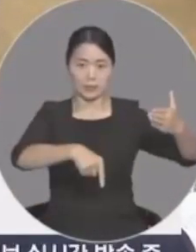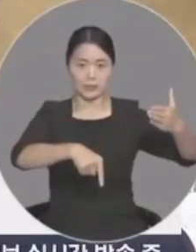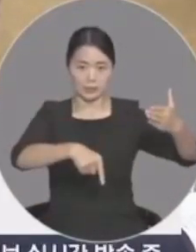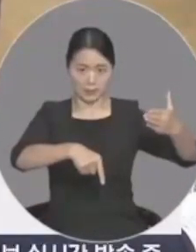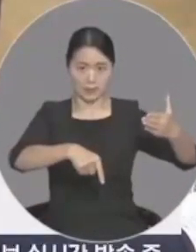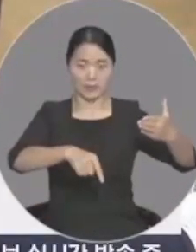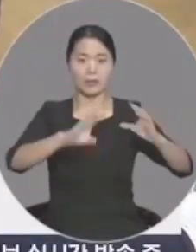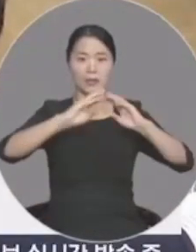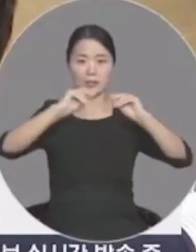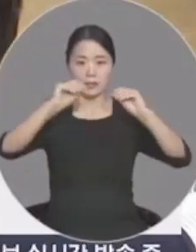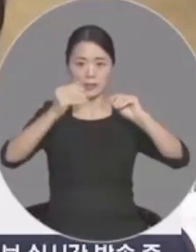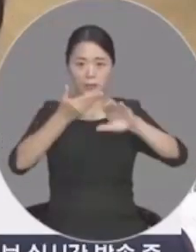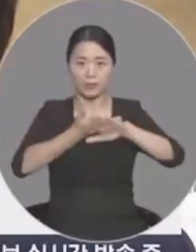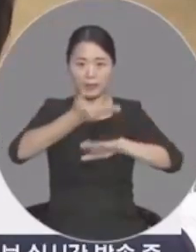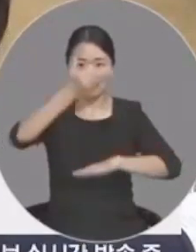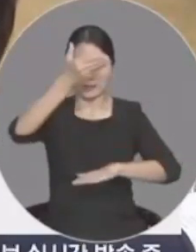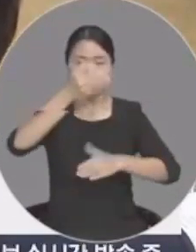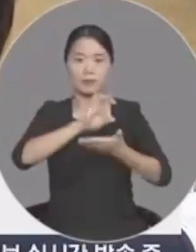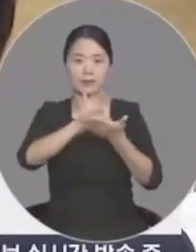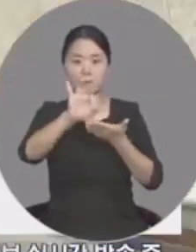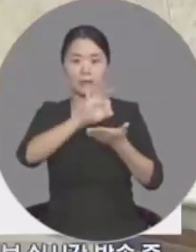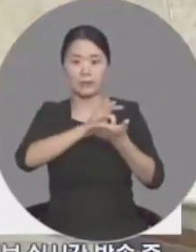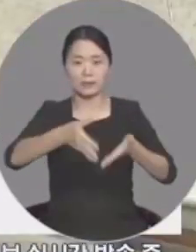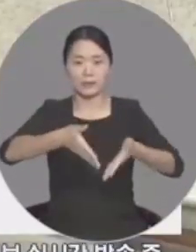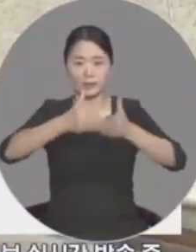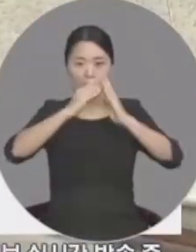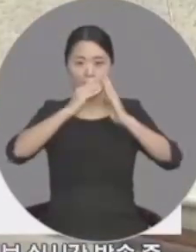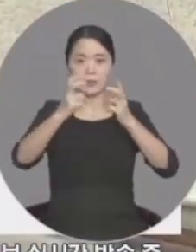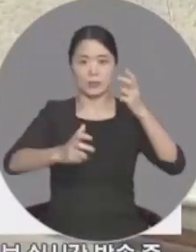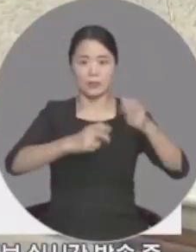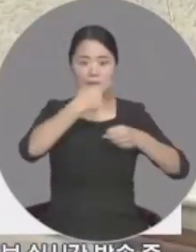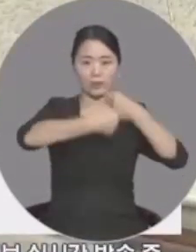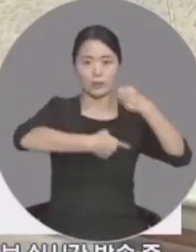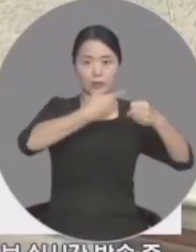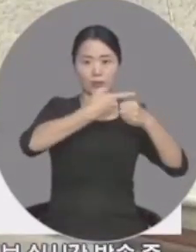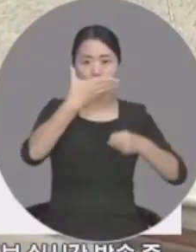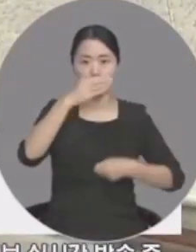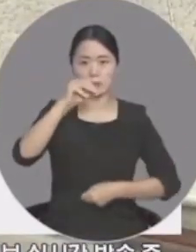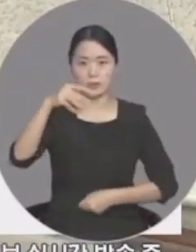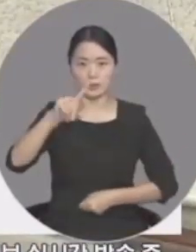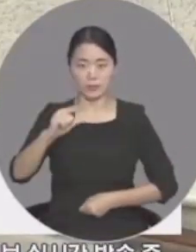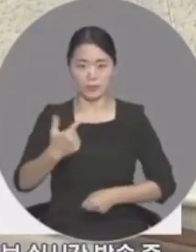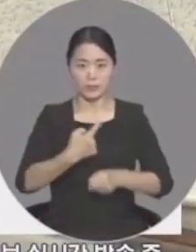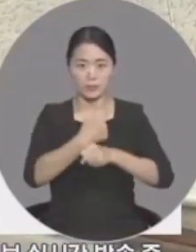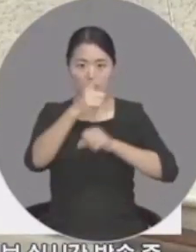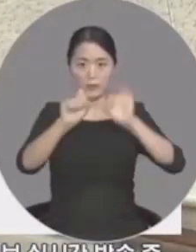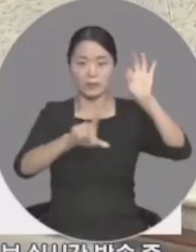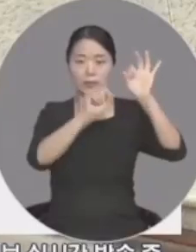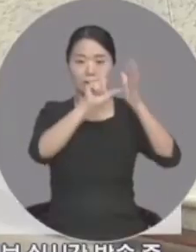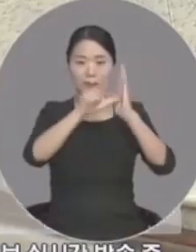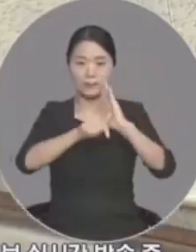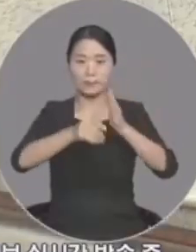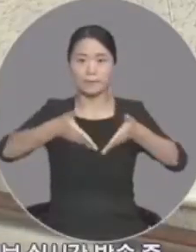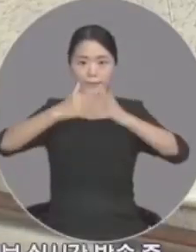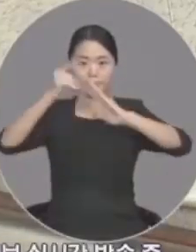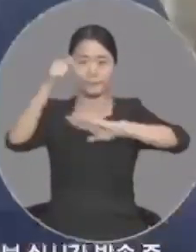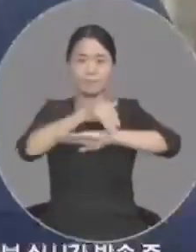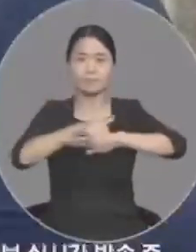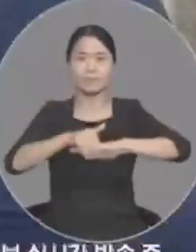바이오디젤 공자는 연 9만톤 생산 규모로 이달 중 착공 내년 10월 준공될 예정입니다